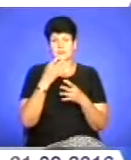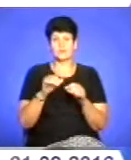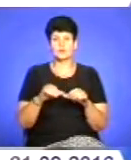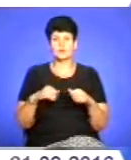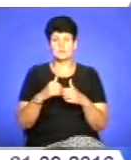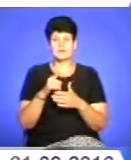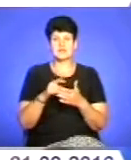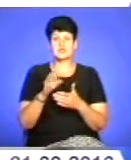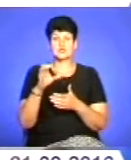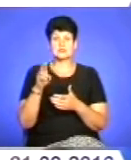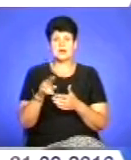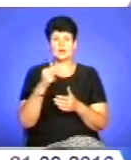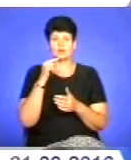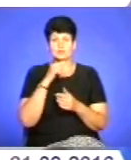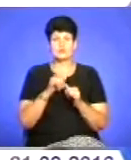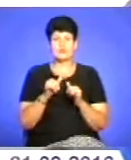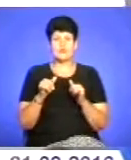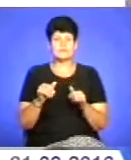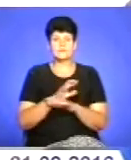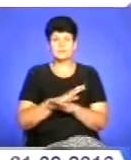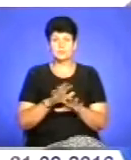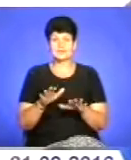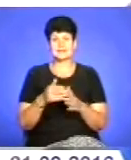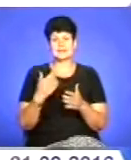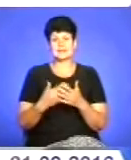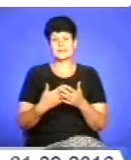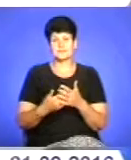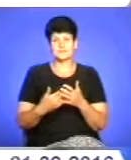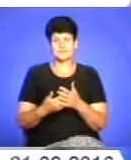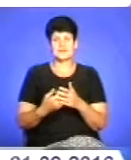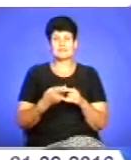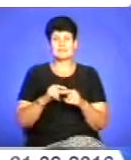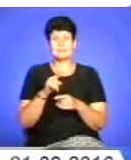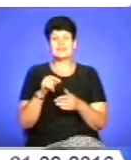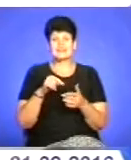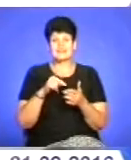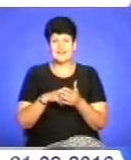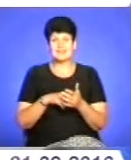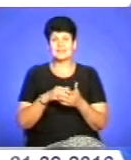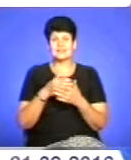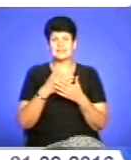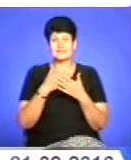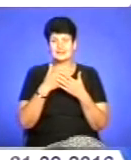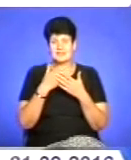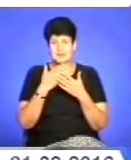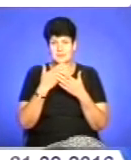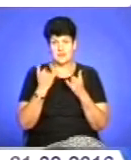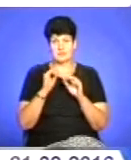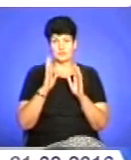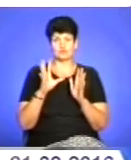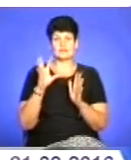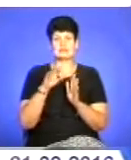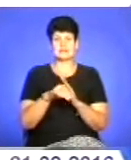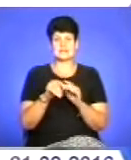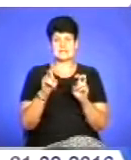питань соціально-економічного розвитку не буде. Теоретично і практично це питання взагалі не має логіки бути внесеним на